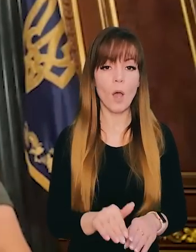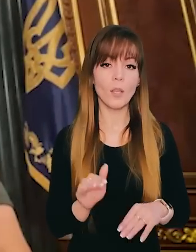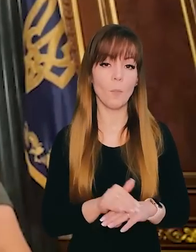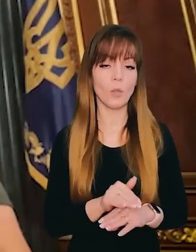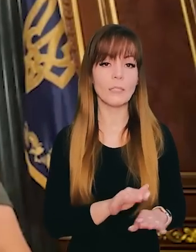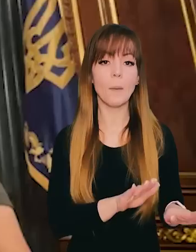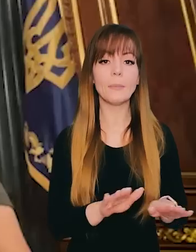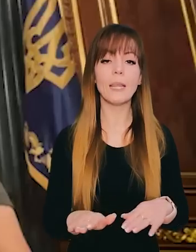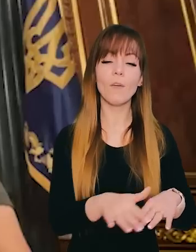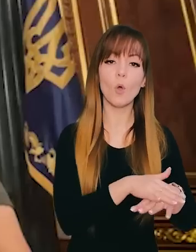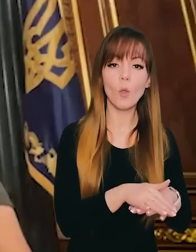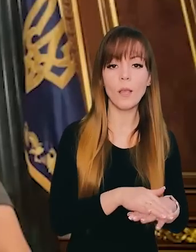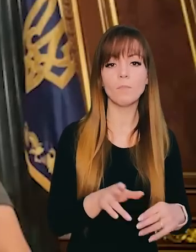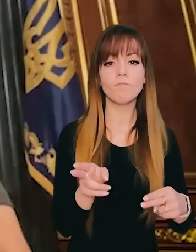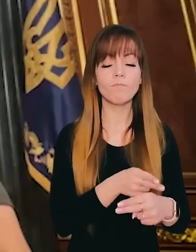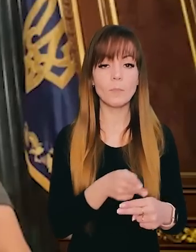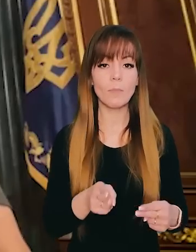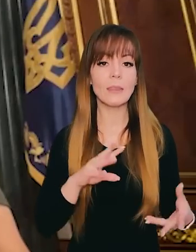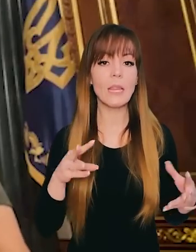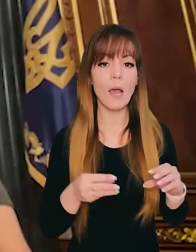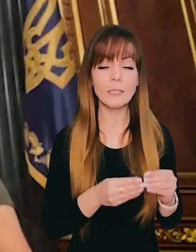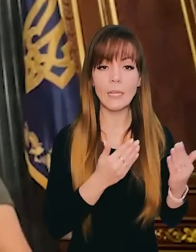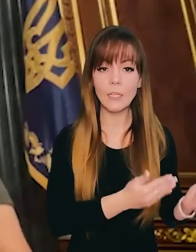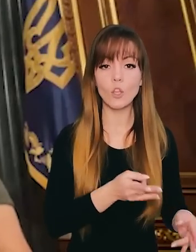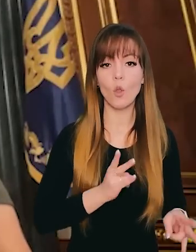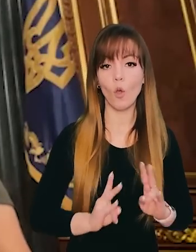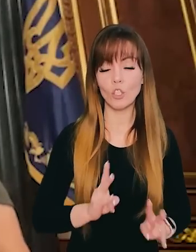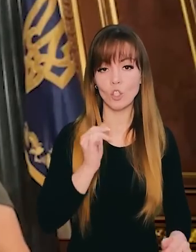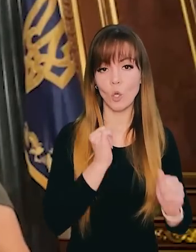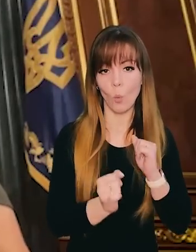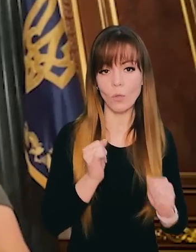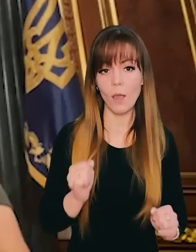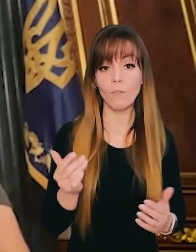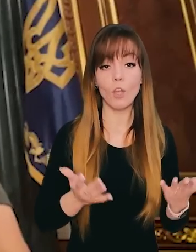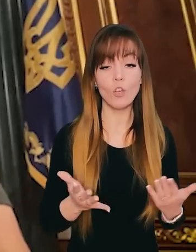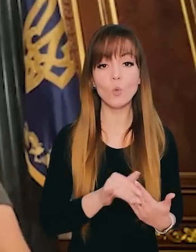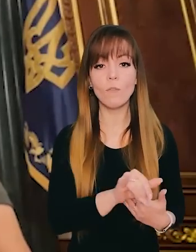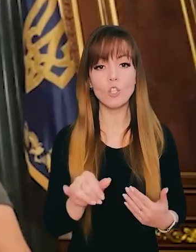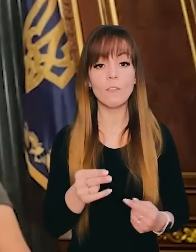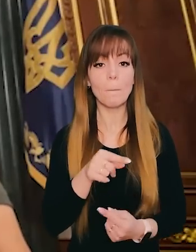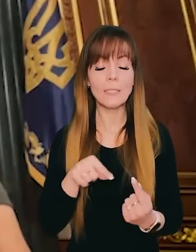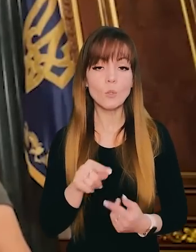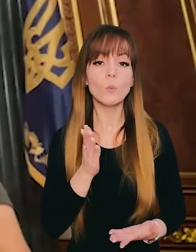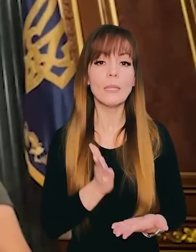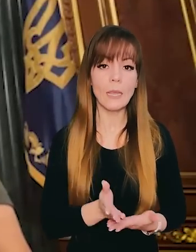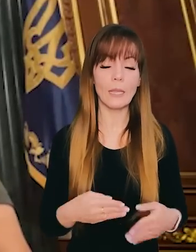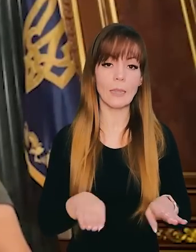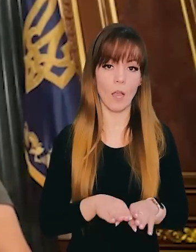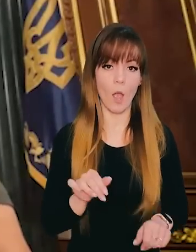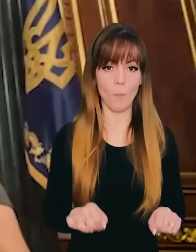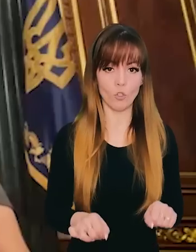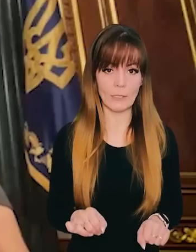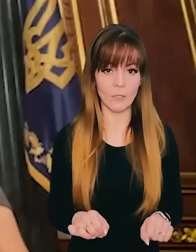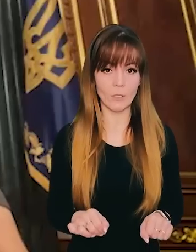допомагайте будь ласка місцевим громадам ліквідовувати наслідки терористичних ударів якщо у вашого бізнесу є